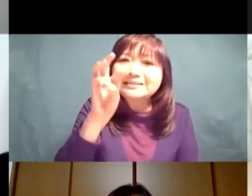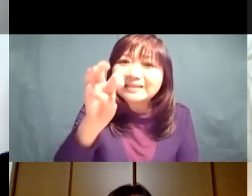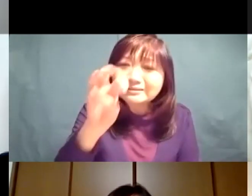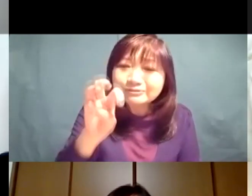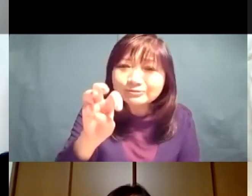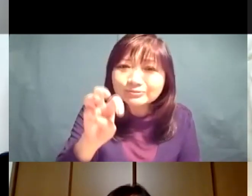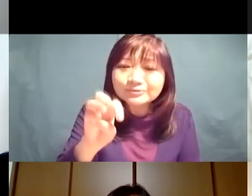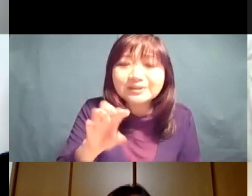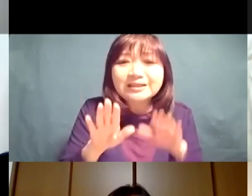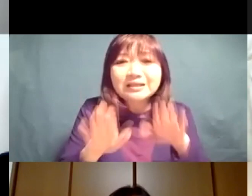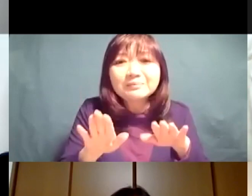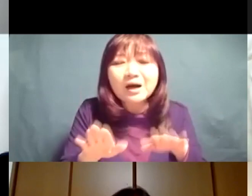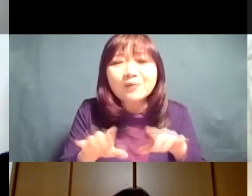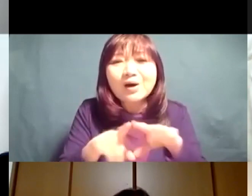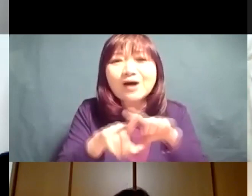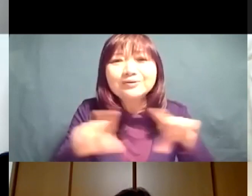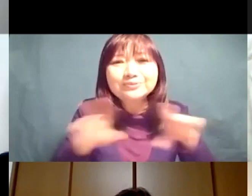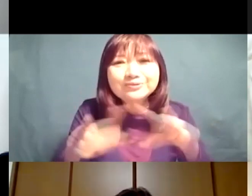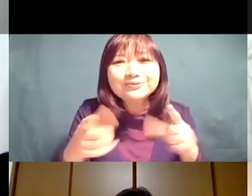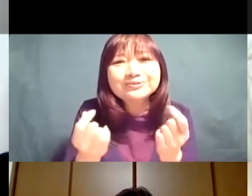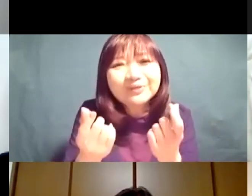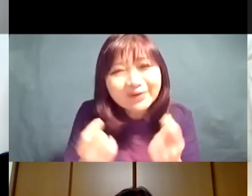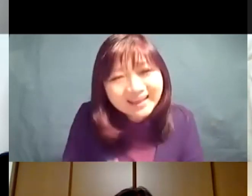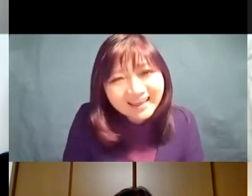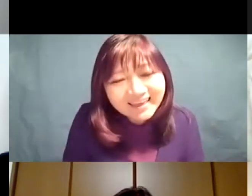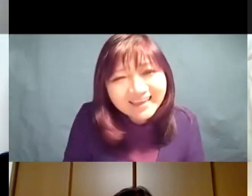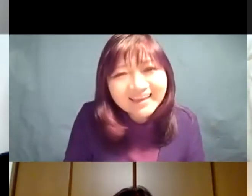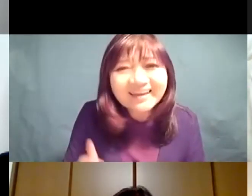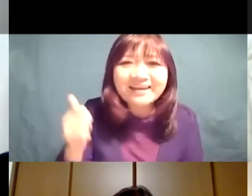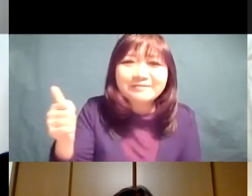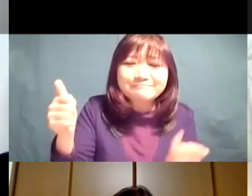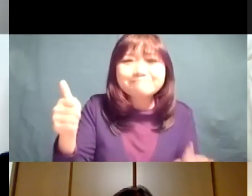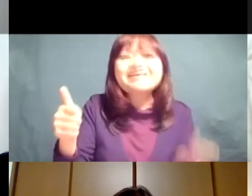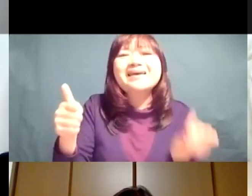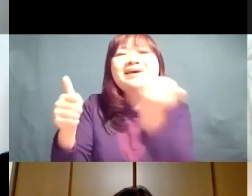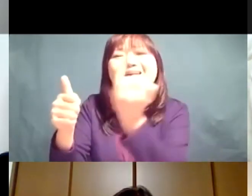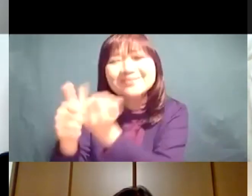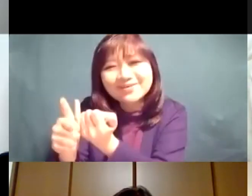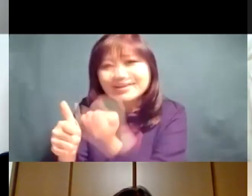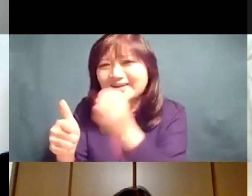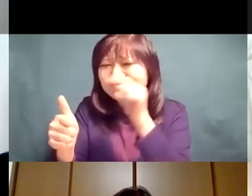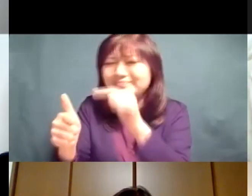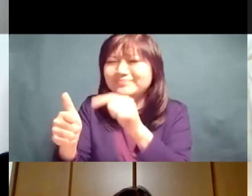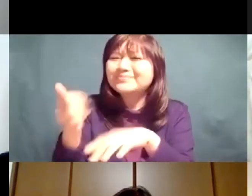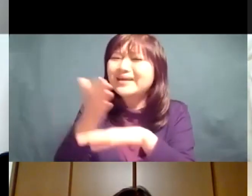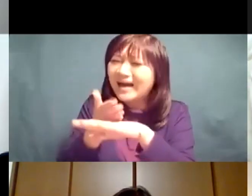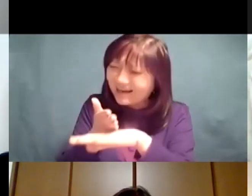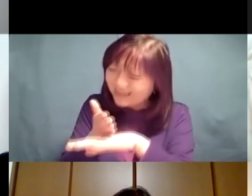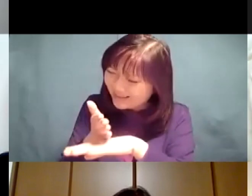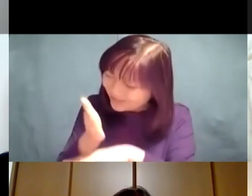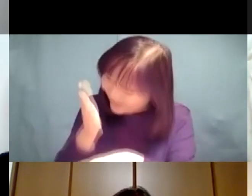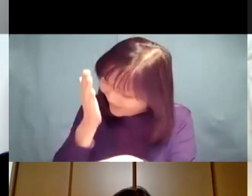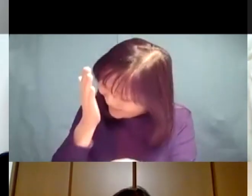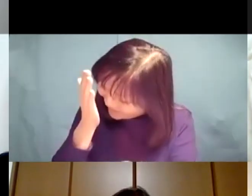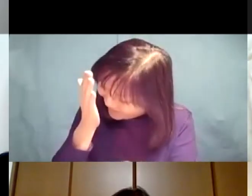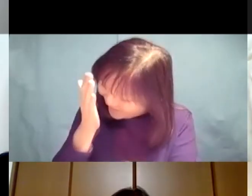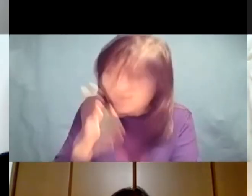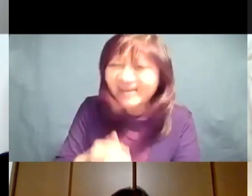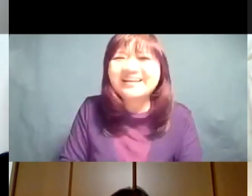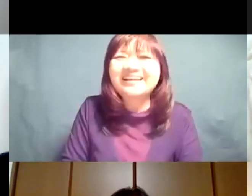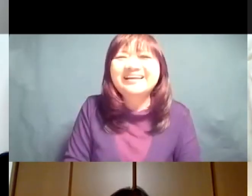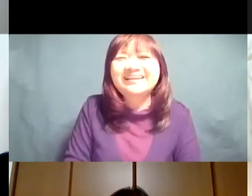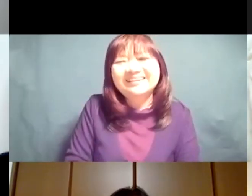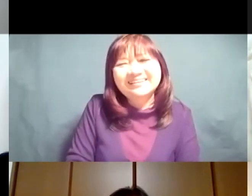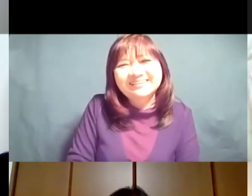今時みそじじゃ生き遅れでもないでしょうけど、こんな子でももら